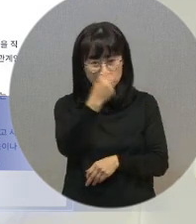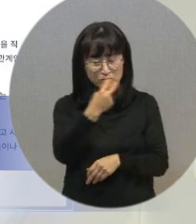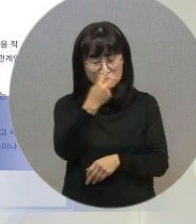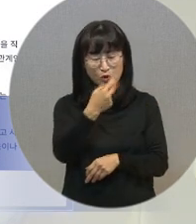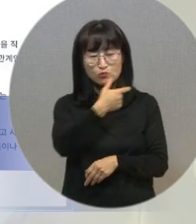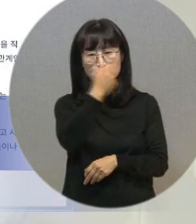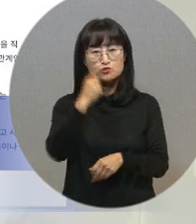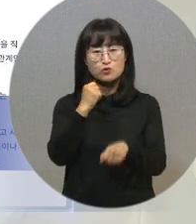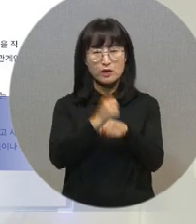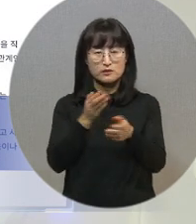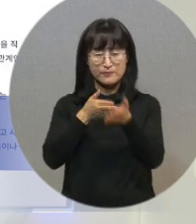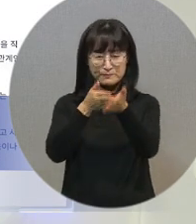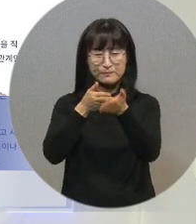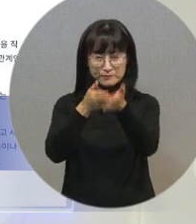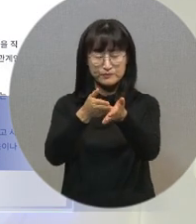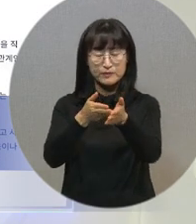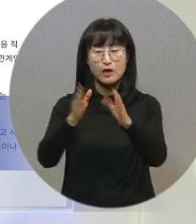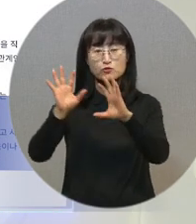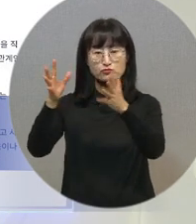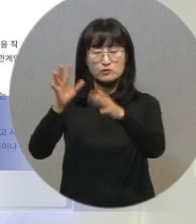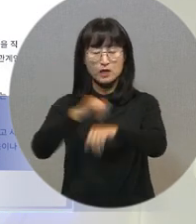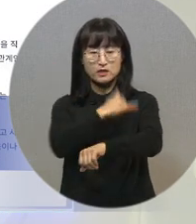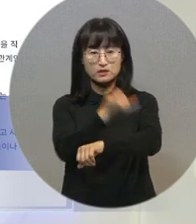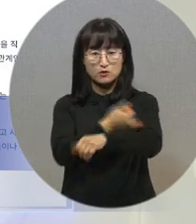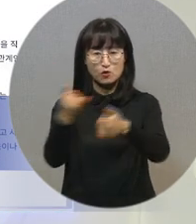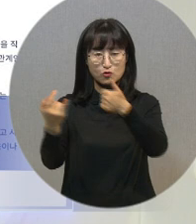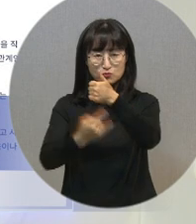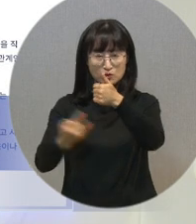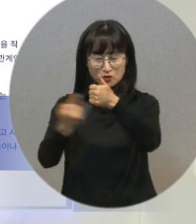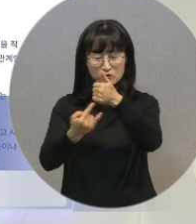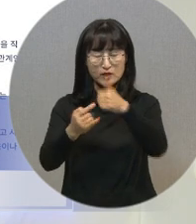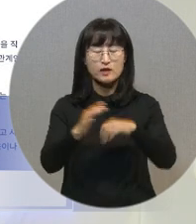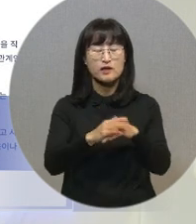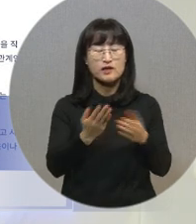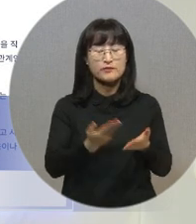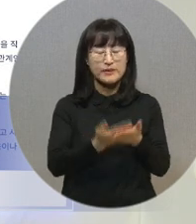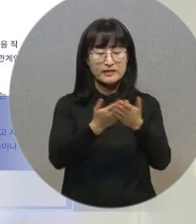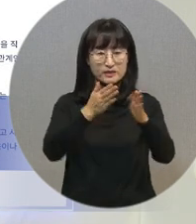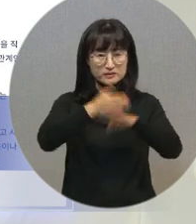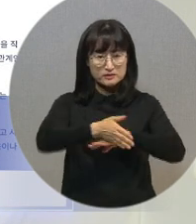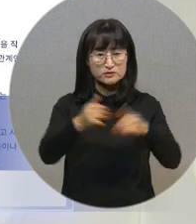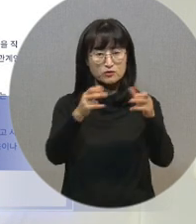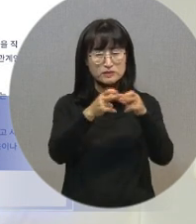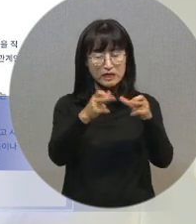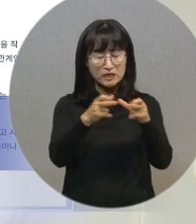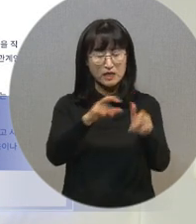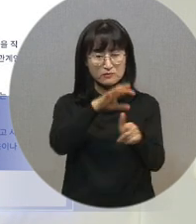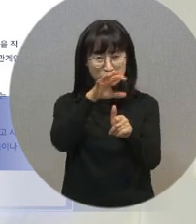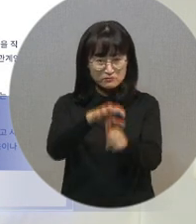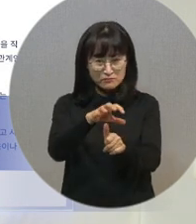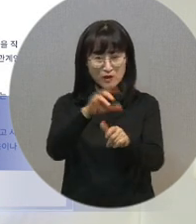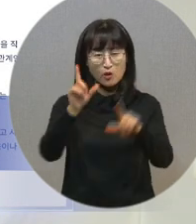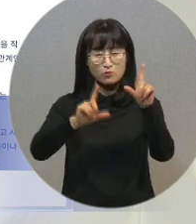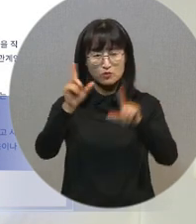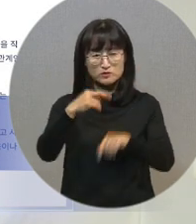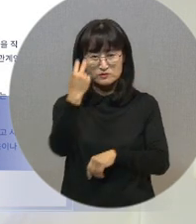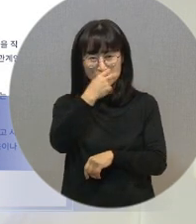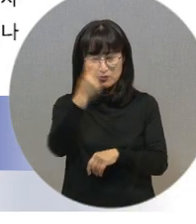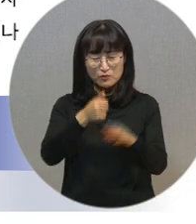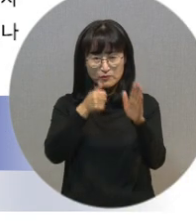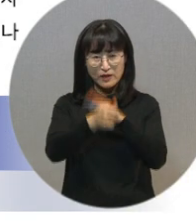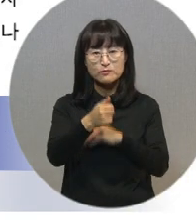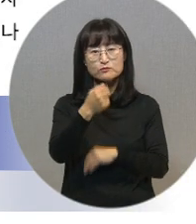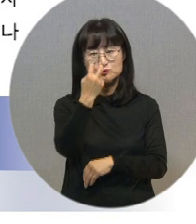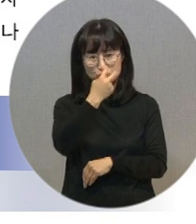됐는데요 드디어 국가 인권위원회가 발달장애인 수용자의 생활 환경과 실태를 살펴보는 방문 조사를